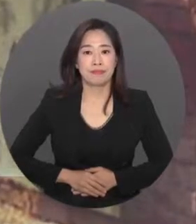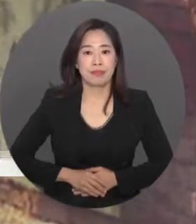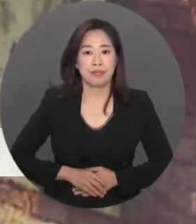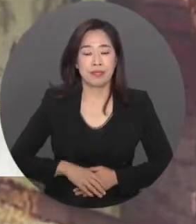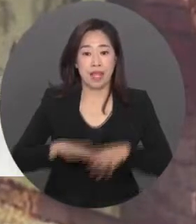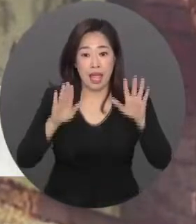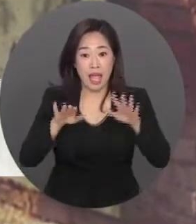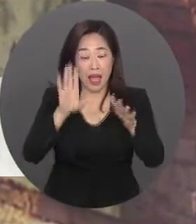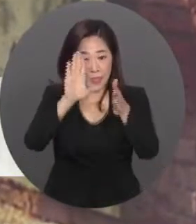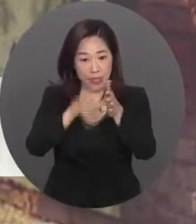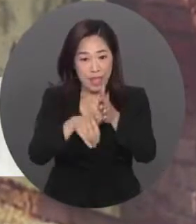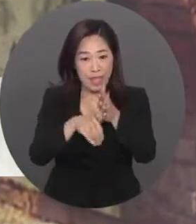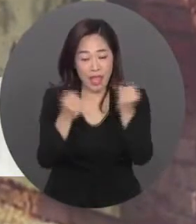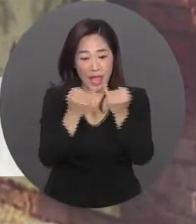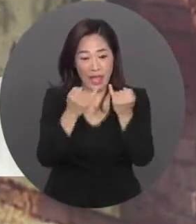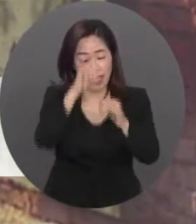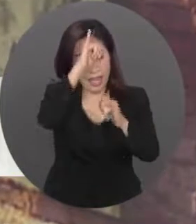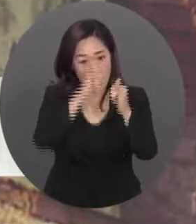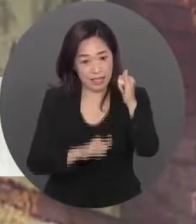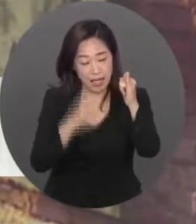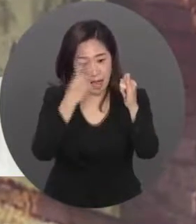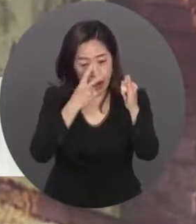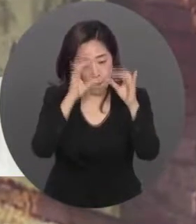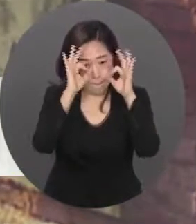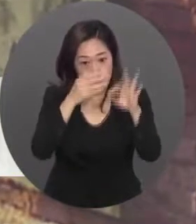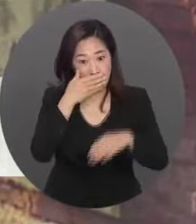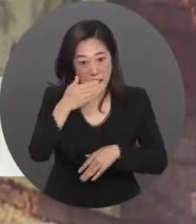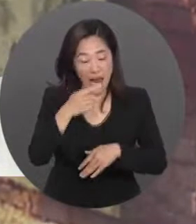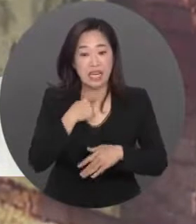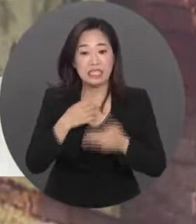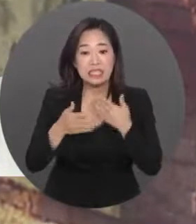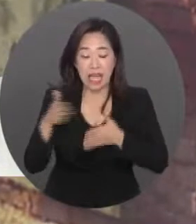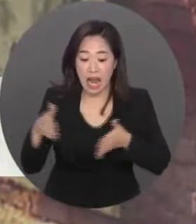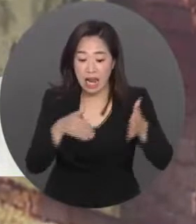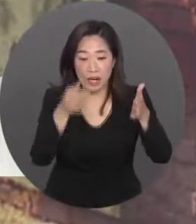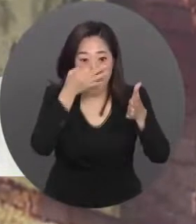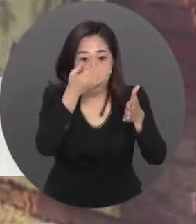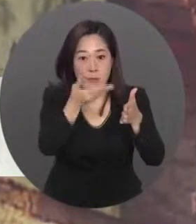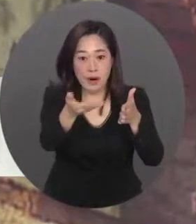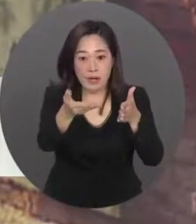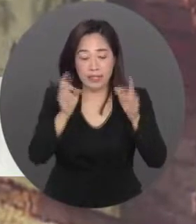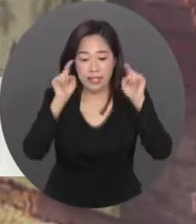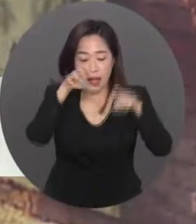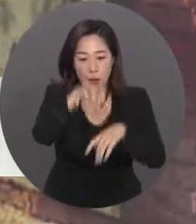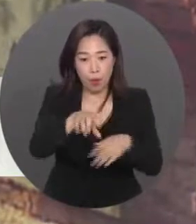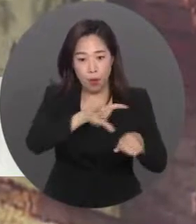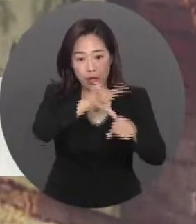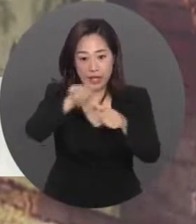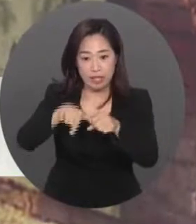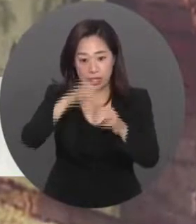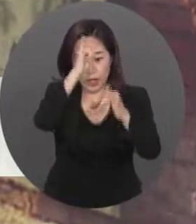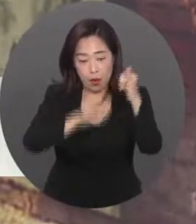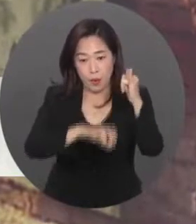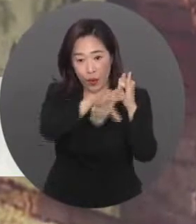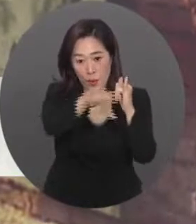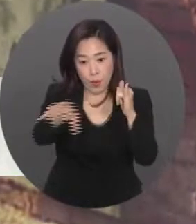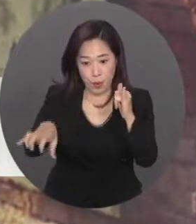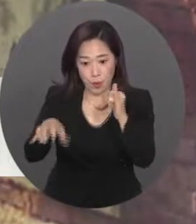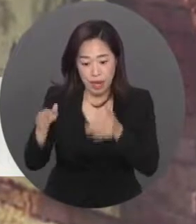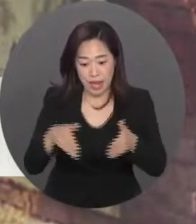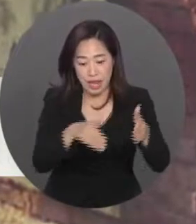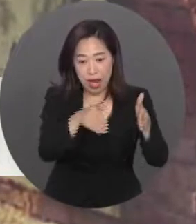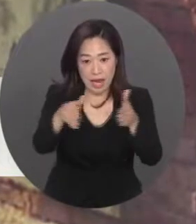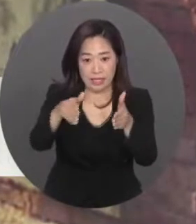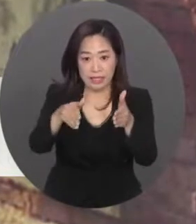근현대 광주 여성사를 살펴볼 수 있는 체험길이 선을 보였습니다. 광주 양림동 일대 유적지를 잇는 이